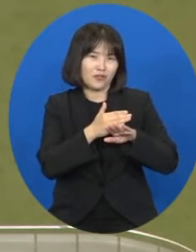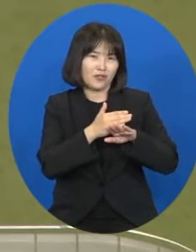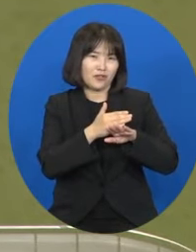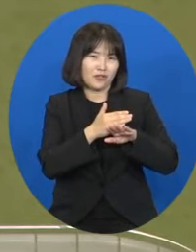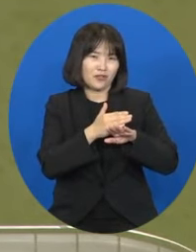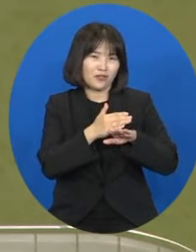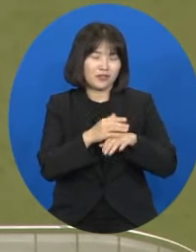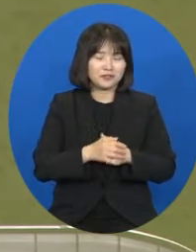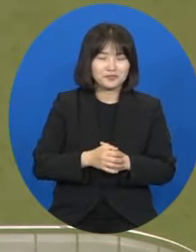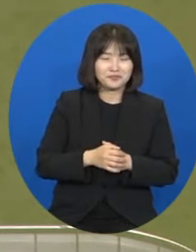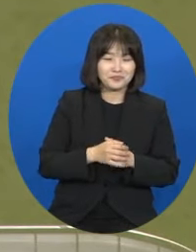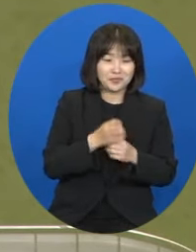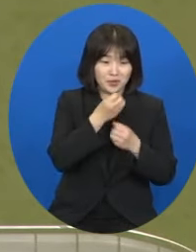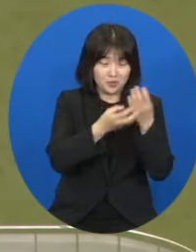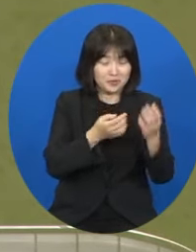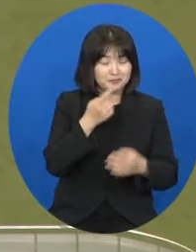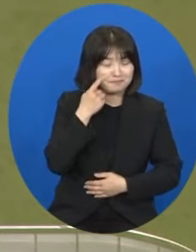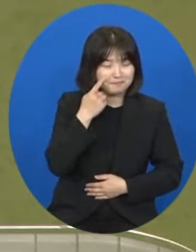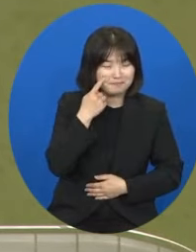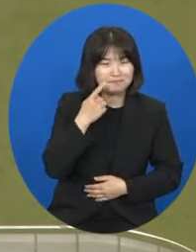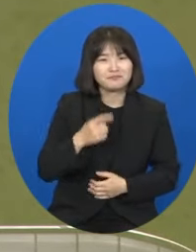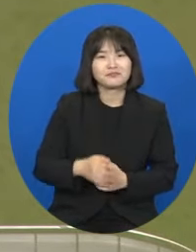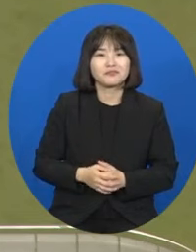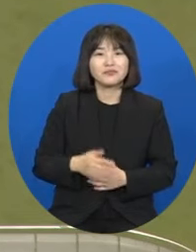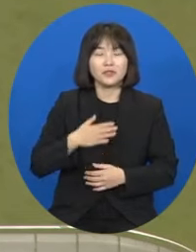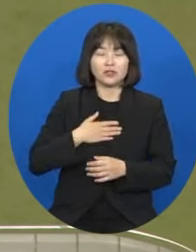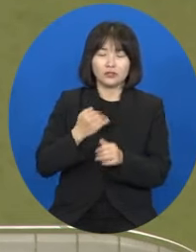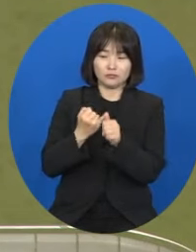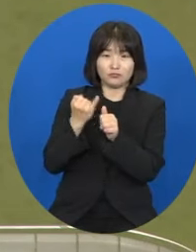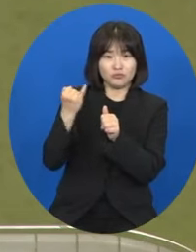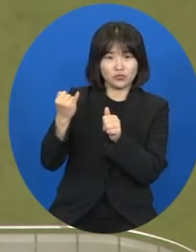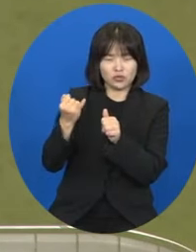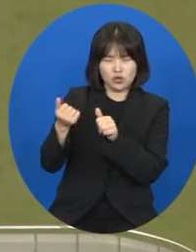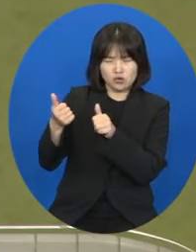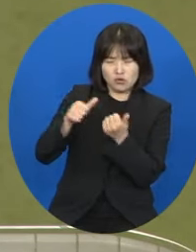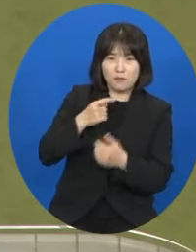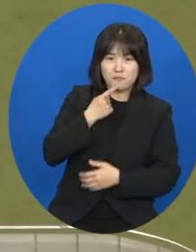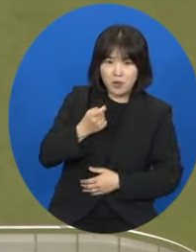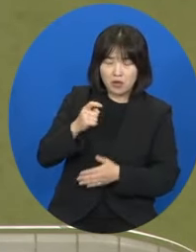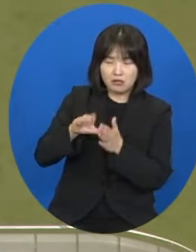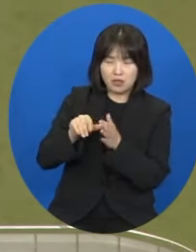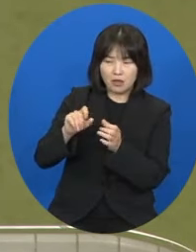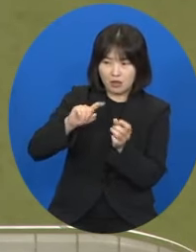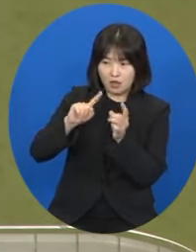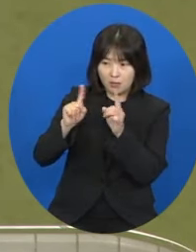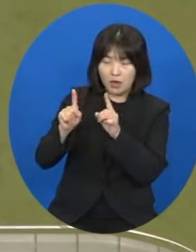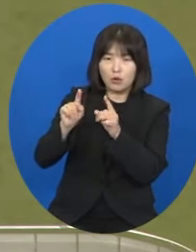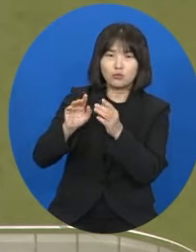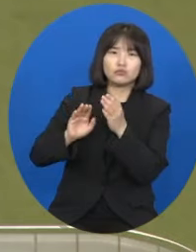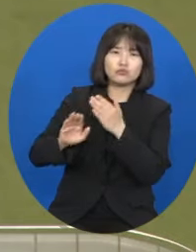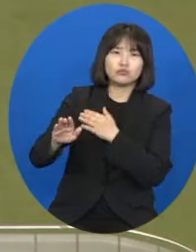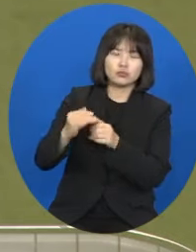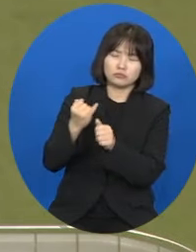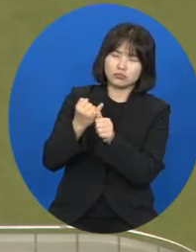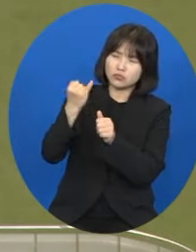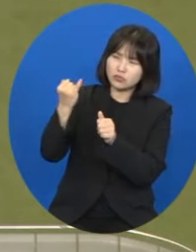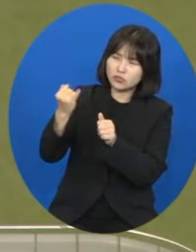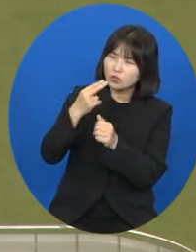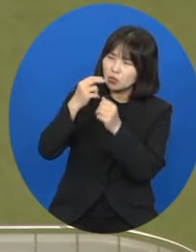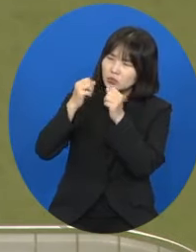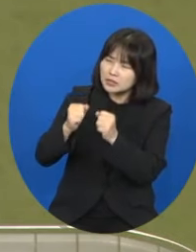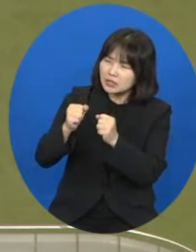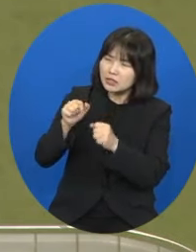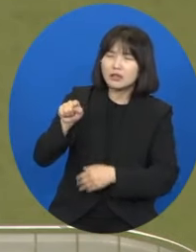얼마나 감사한 일인지. 저도 예전에 아내가 죽을 뻔했을 때 살아 돌아온 이후에 그냥 아내의